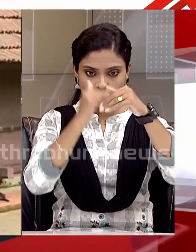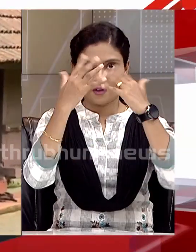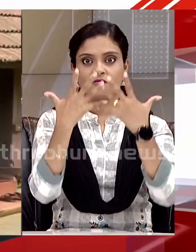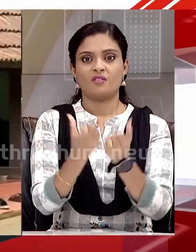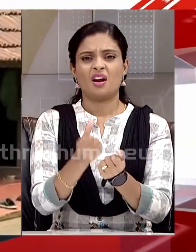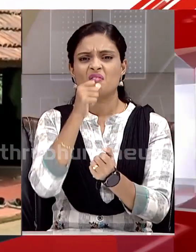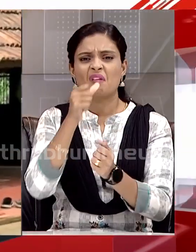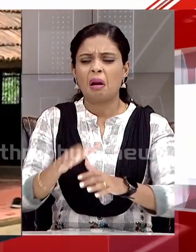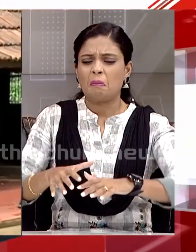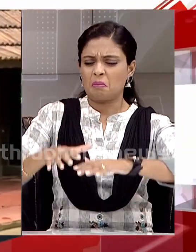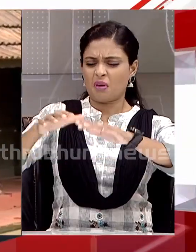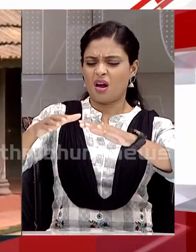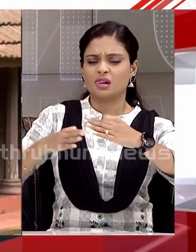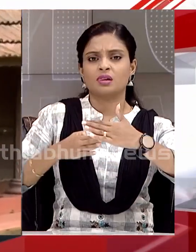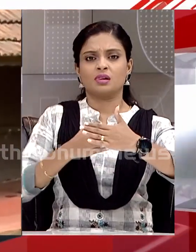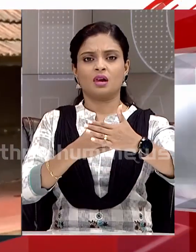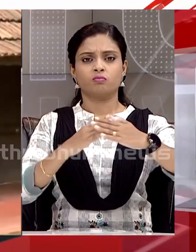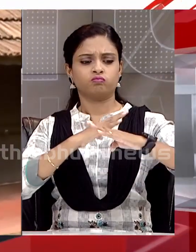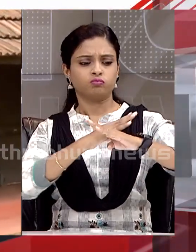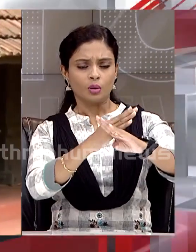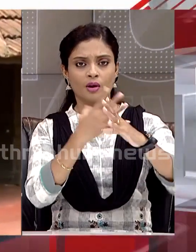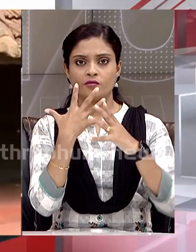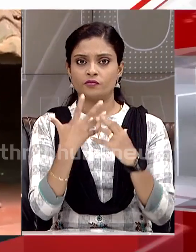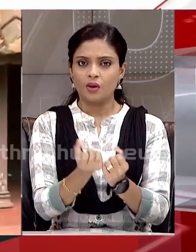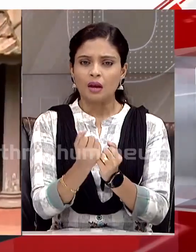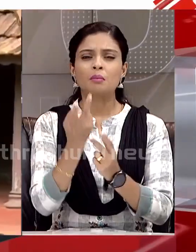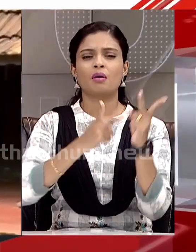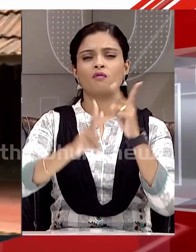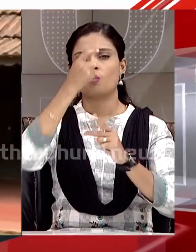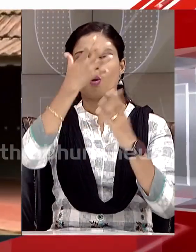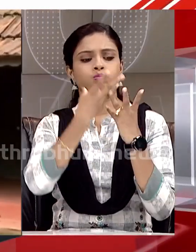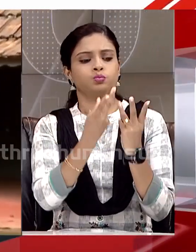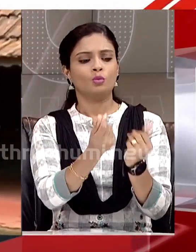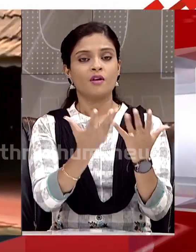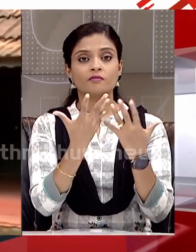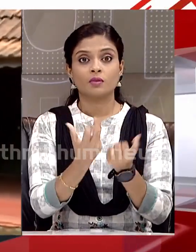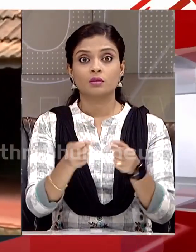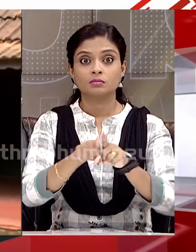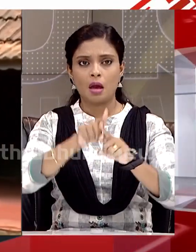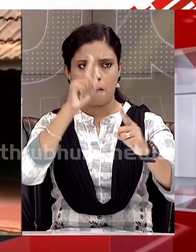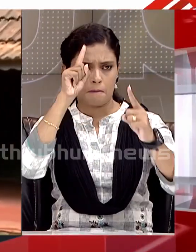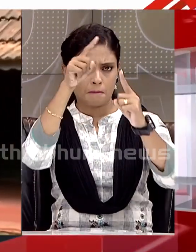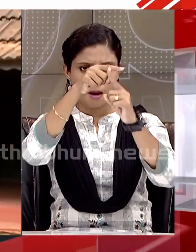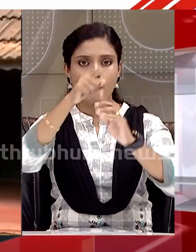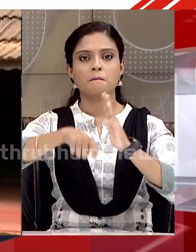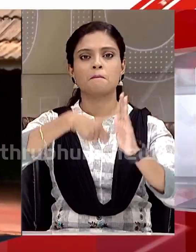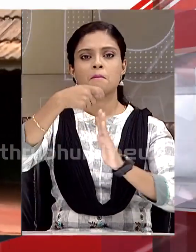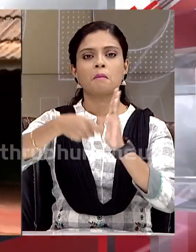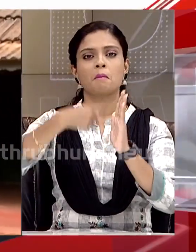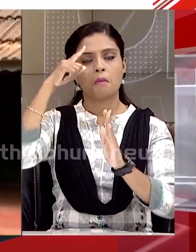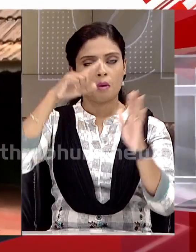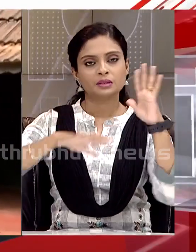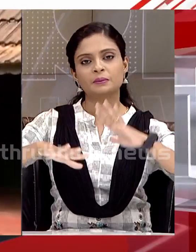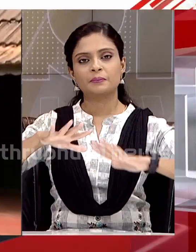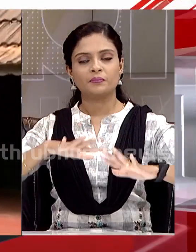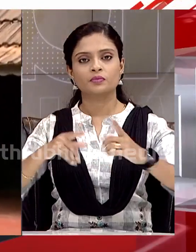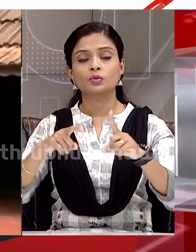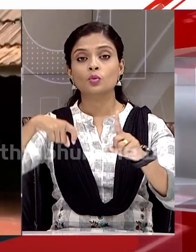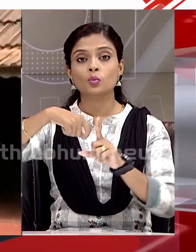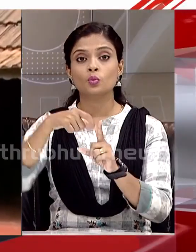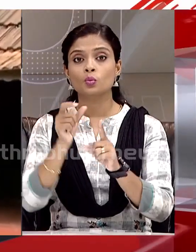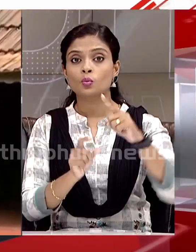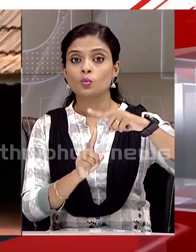പാരിസ്ഥിതിക പ്രശ്നങ്ങളിൽ നിന്ന് കുട്ടനാടിനെ രക്ഷിക്കുക എന്നുള്ള ലക്ഷ്യത്തോടെയൊക്കെയായിരുന്നു കുട്ടനാട് പാക്കേജ് നടപ്പാക്കിയത്. കുട്ടനാട്ടുകാരെ സംബന്ധിച്ചിടത്തോളം ആ പാക്കേജ്